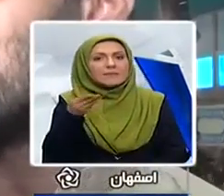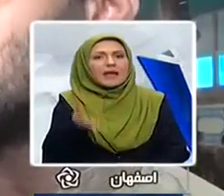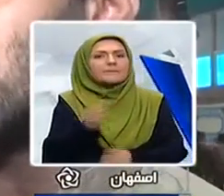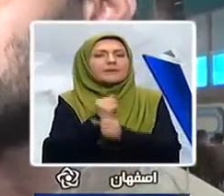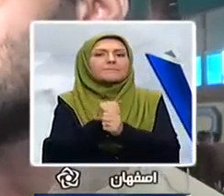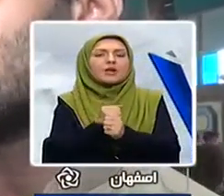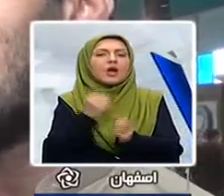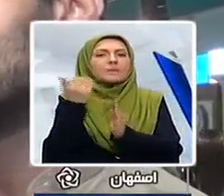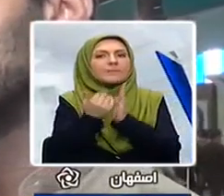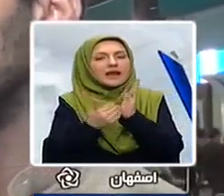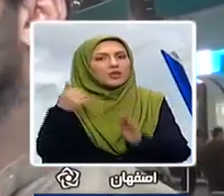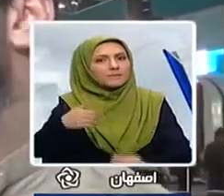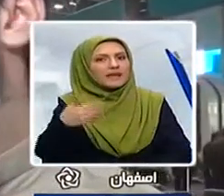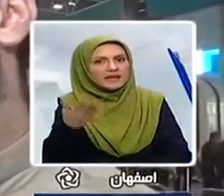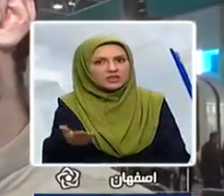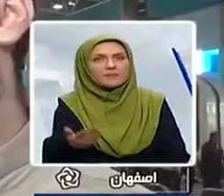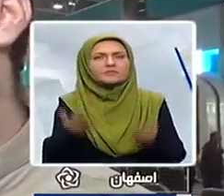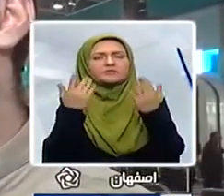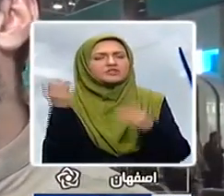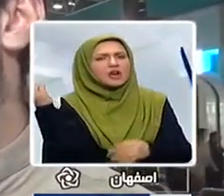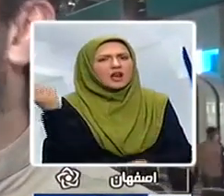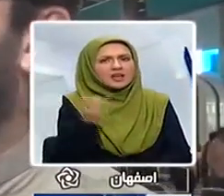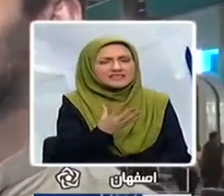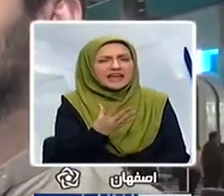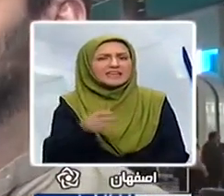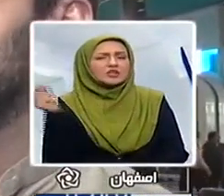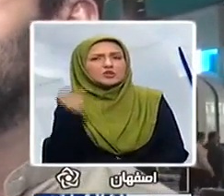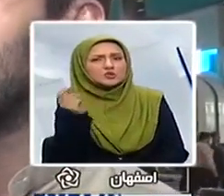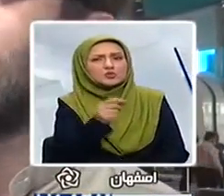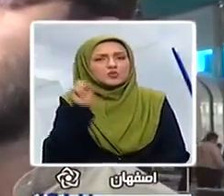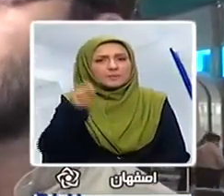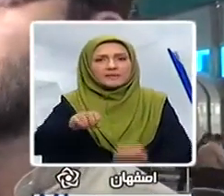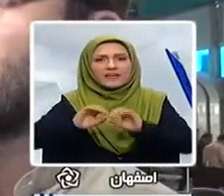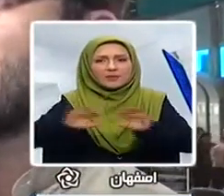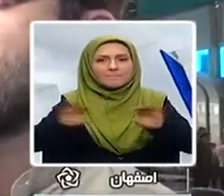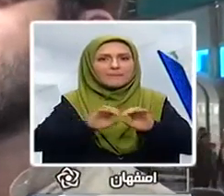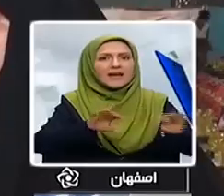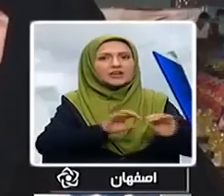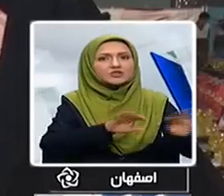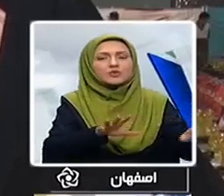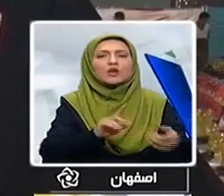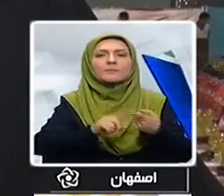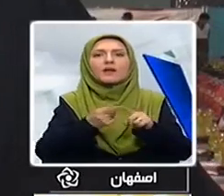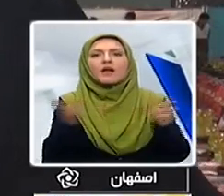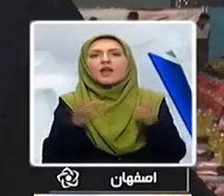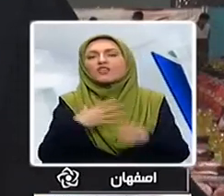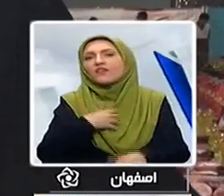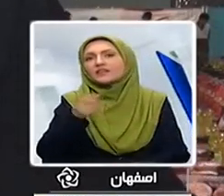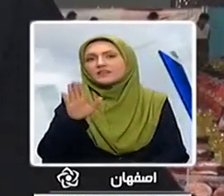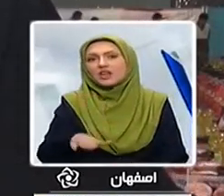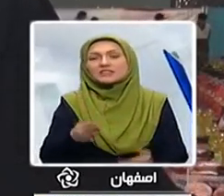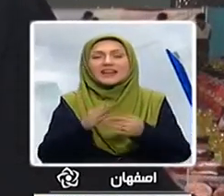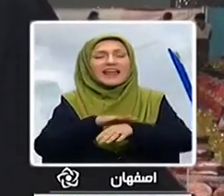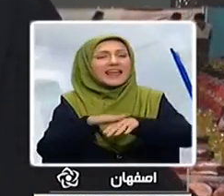هست که انشالله به سرعت و جدیت بیشتری تقسیم بشه بین خانواده‌های نیاز. حس حال خوبی دارم